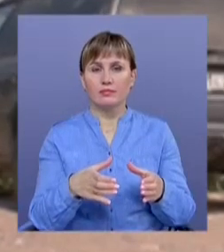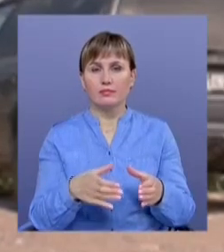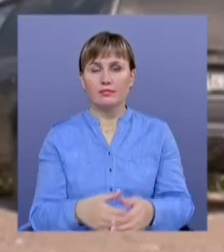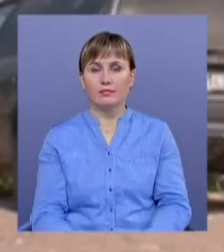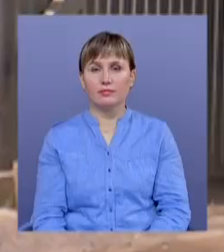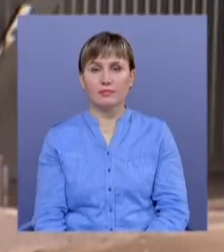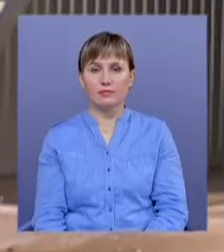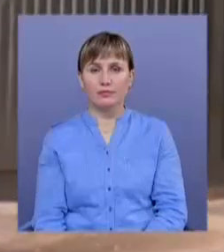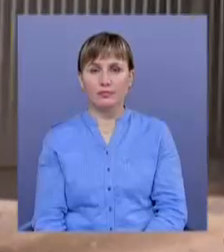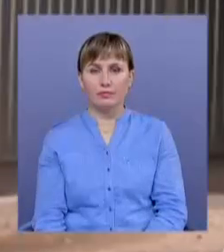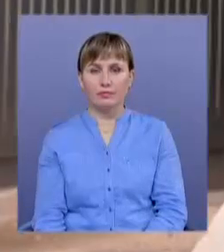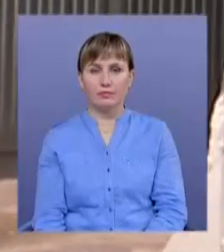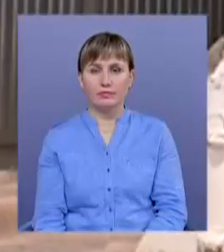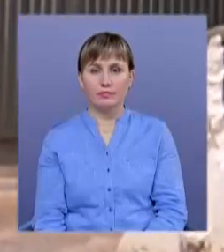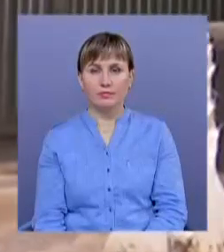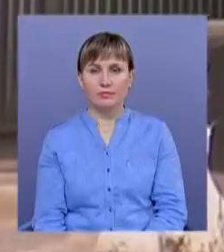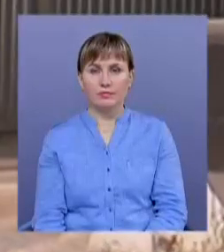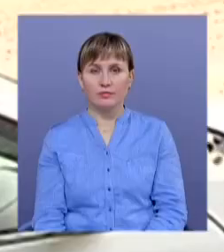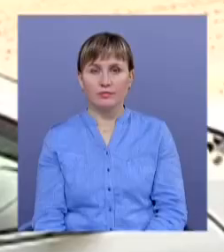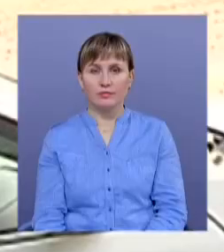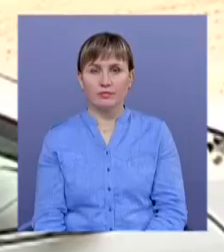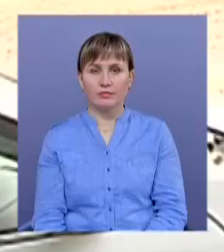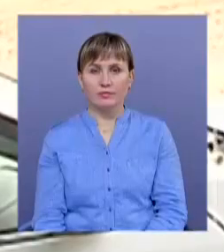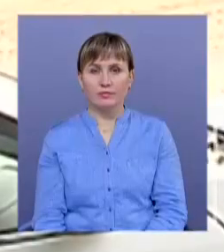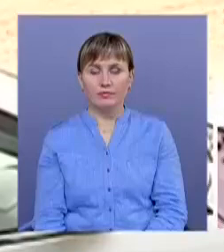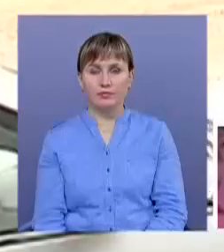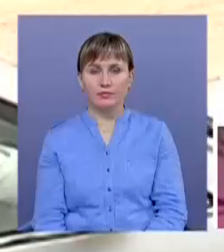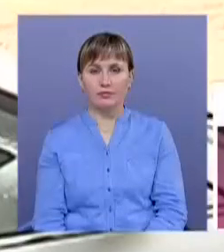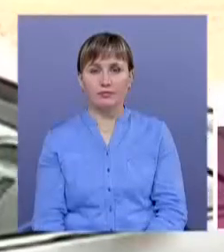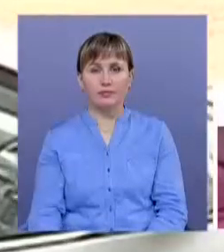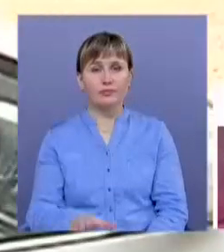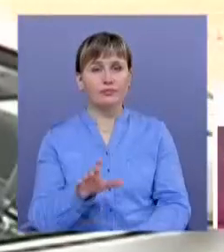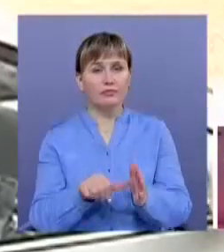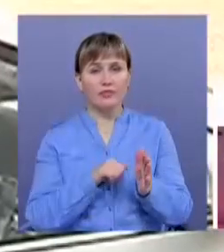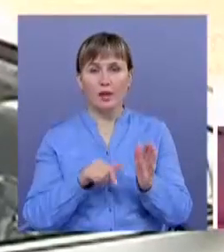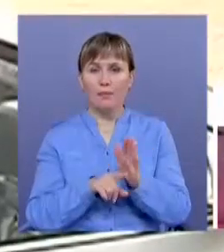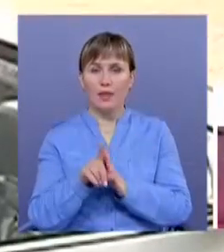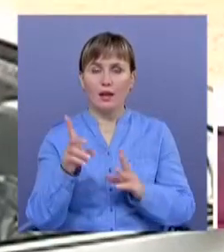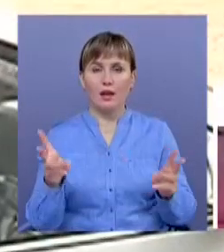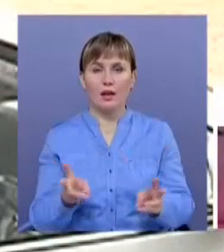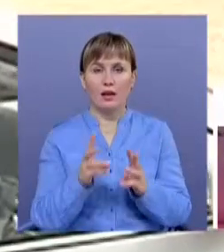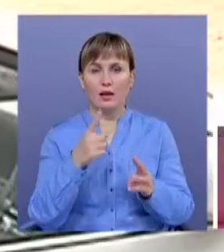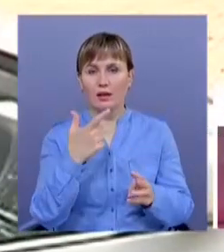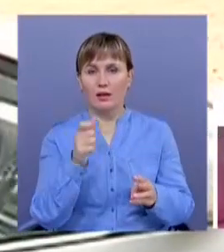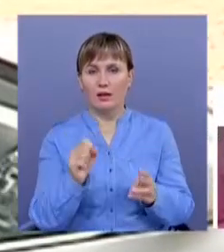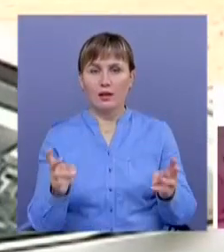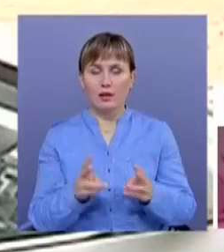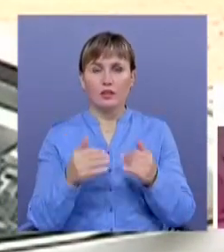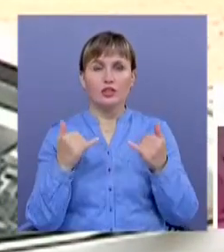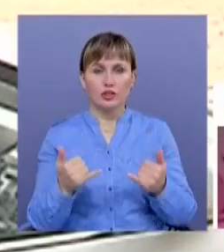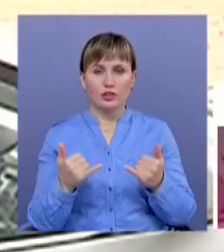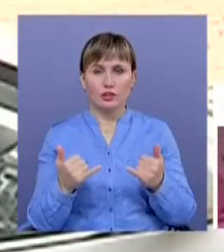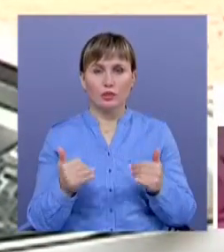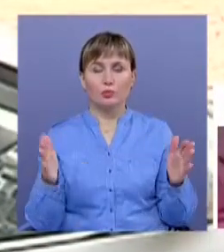КЗВС Conversion, то им относится. В самом начале горел примерно гектар территории, но сейчас,